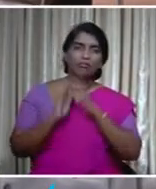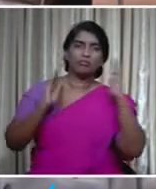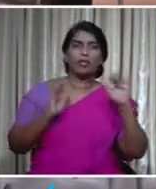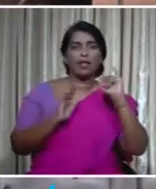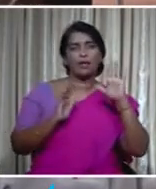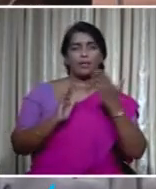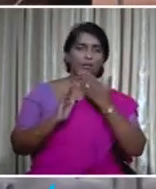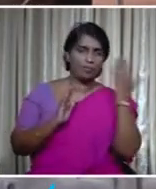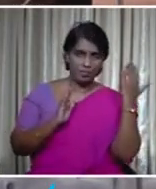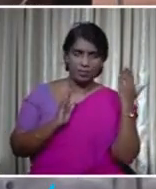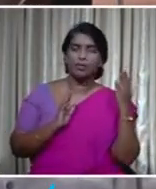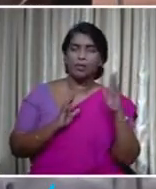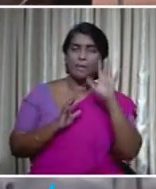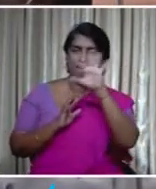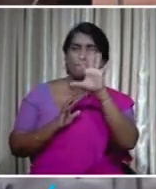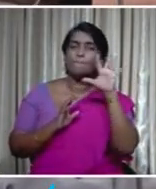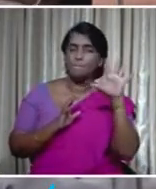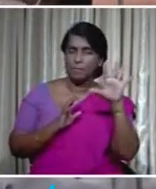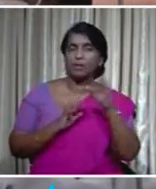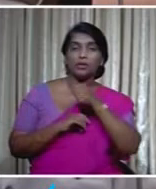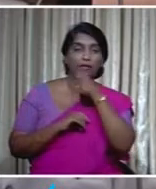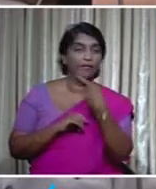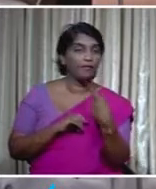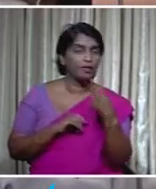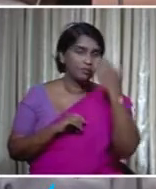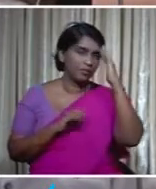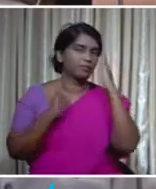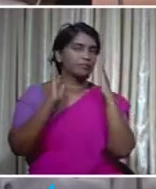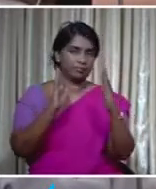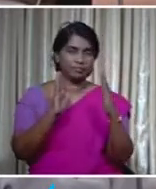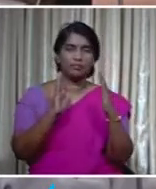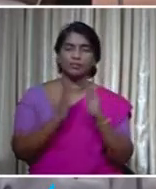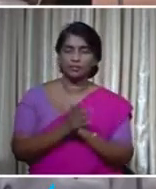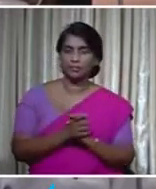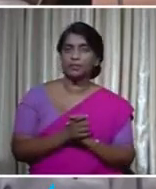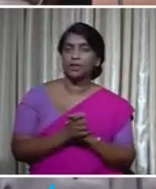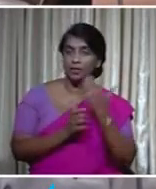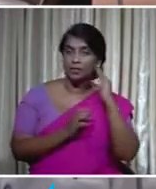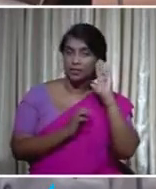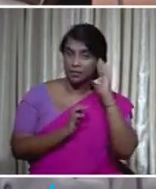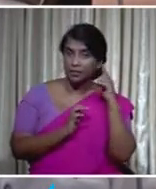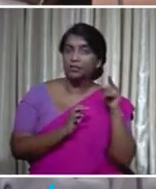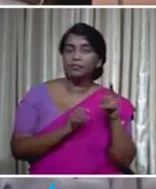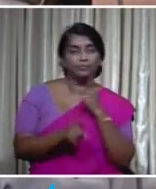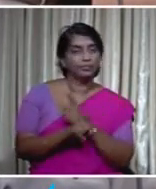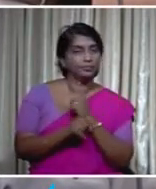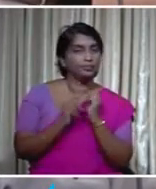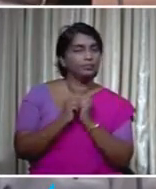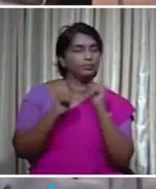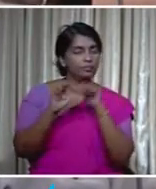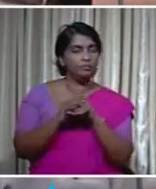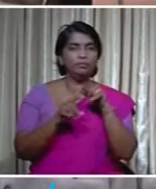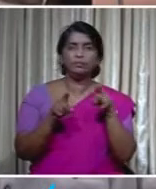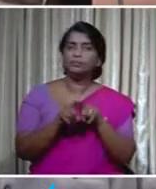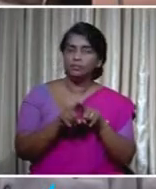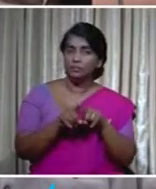வயதுதான் ஒரு பென்ஷனுக்குரிய காலமாக, அதிலும் குறிப்பாக ஆசிரியர் தொழில் அதிபர் தொழில்களிலே இருப்பவர்களுக்கு ஒரு முக்கியமானதாக